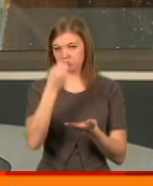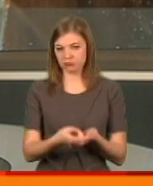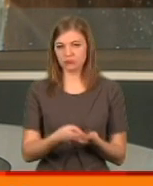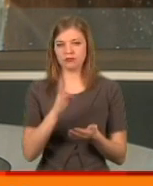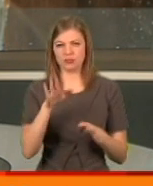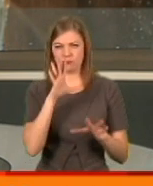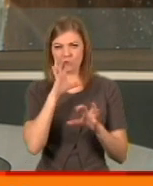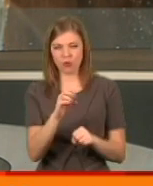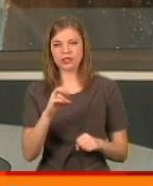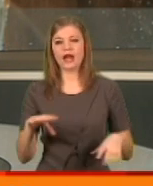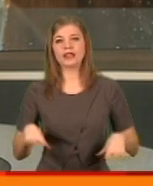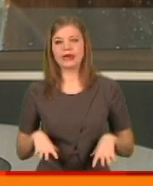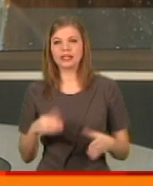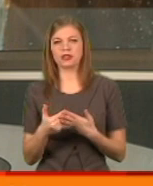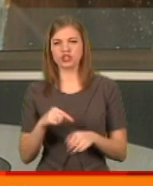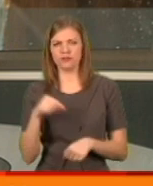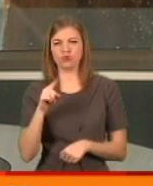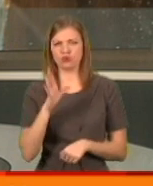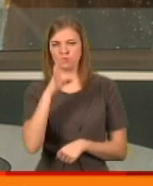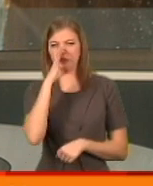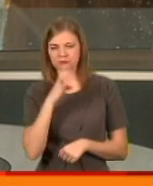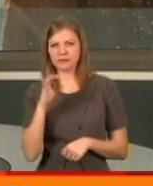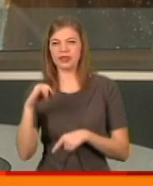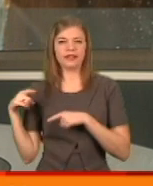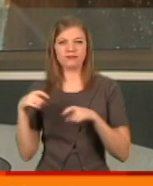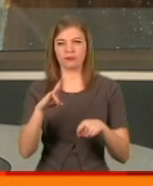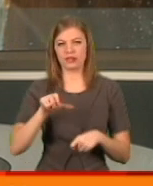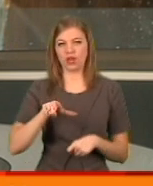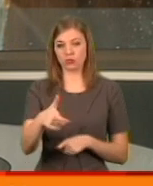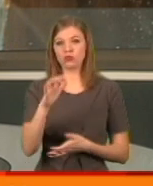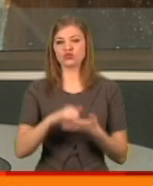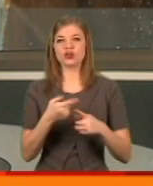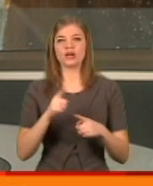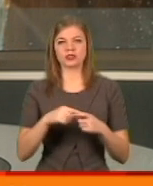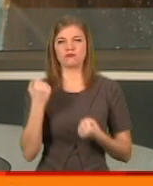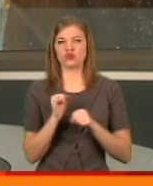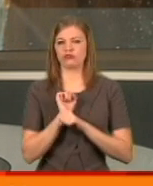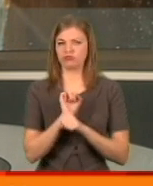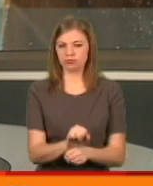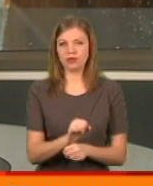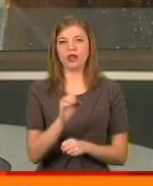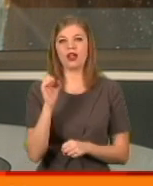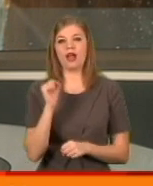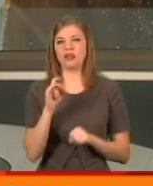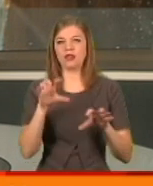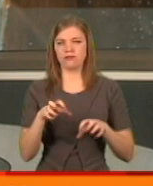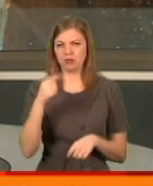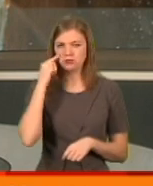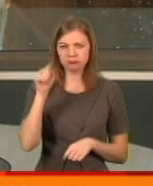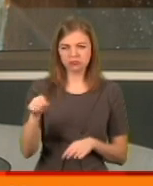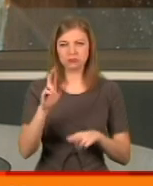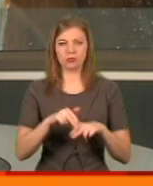знепритомнів на морозі, але кінь наче відчув, що буде лихо, і вибіг на дорогу. Через це рух зупинився, а на тварину звернув